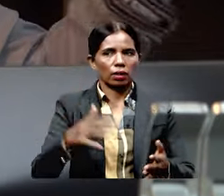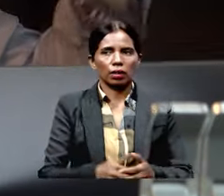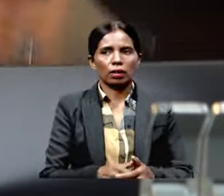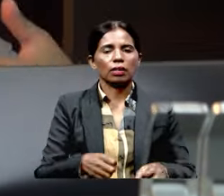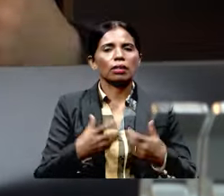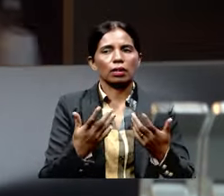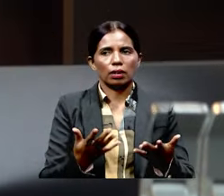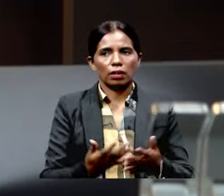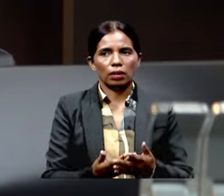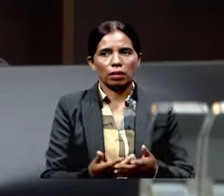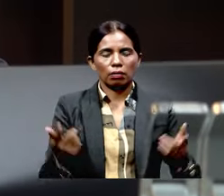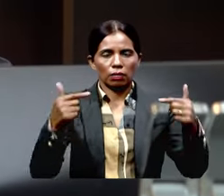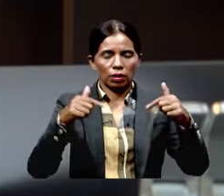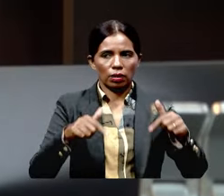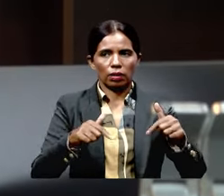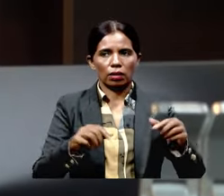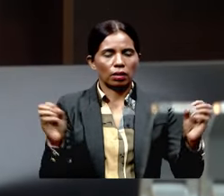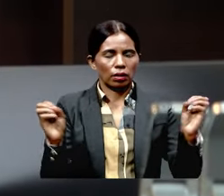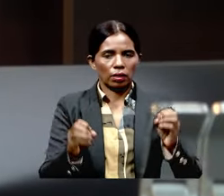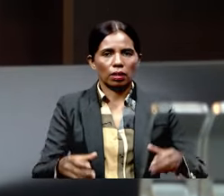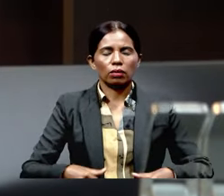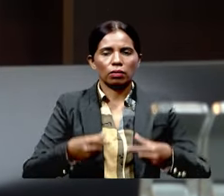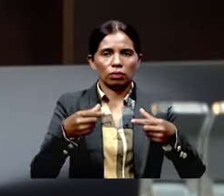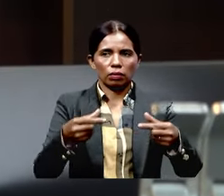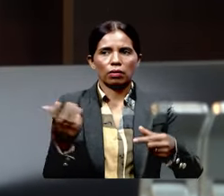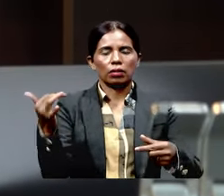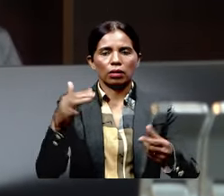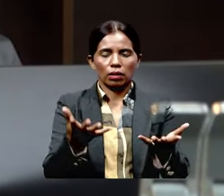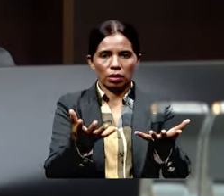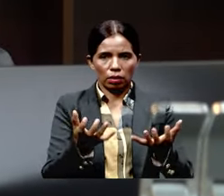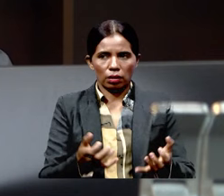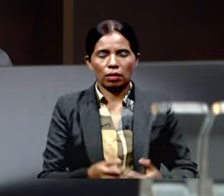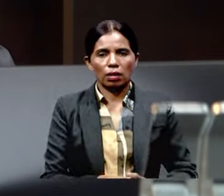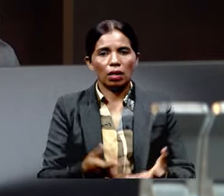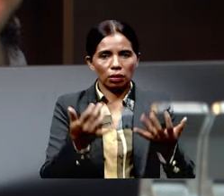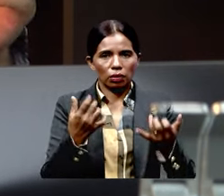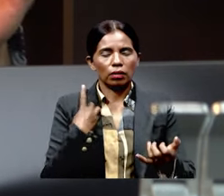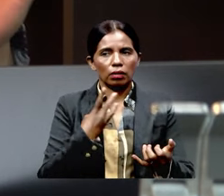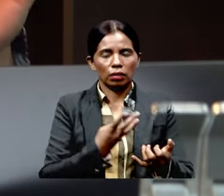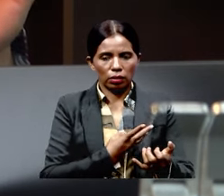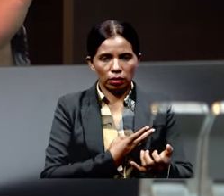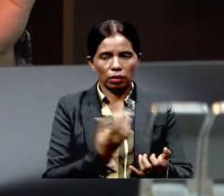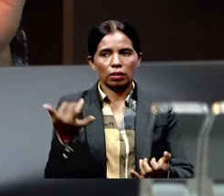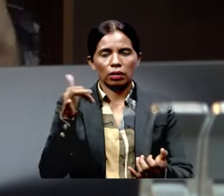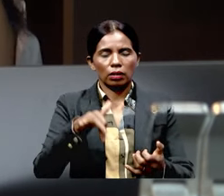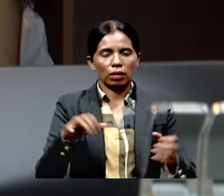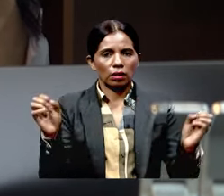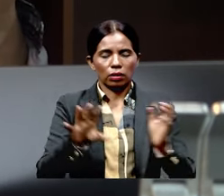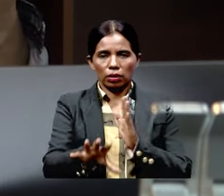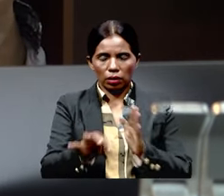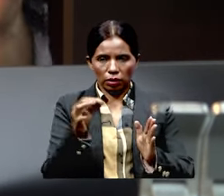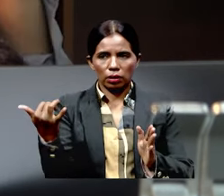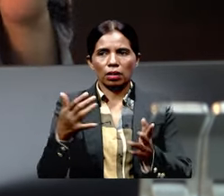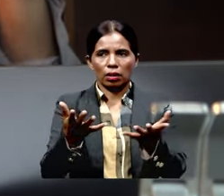antam saya mai nota barak la koresponden basirnya sini hakara ne agora ne ita la sira sira la os hili buat ne sira